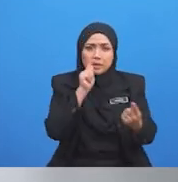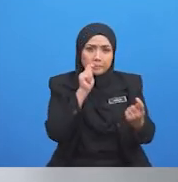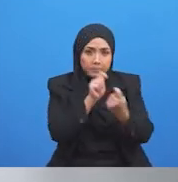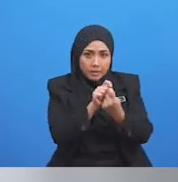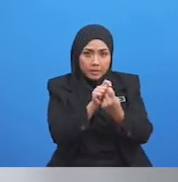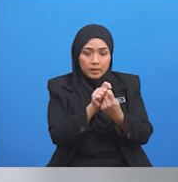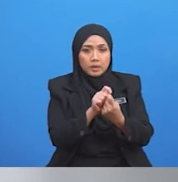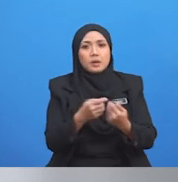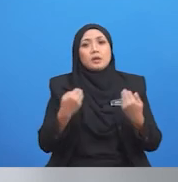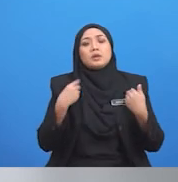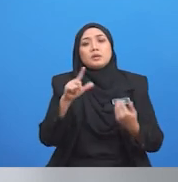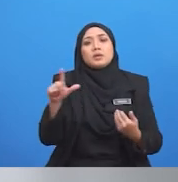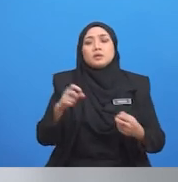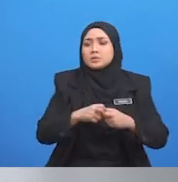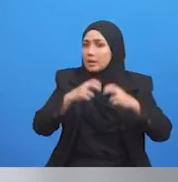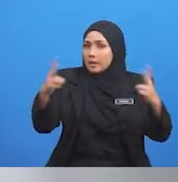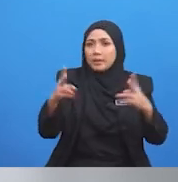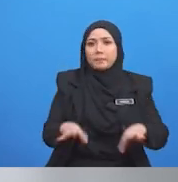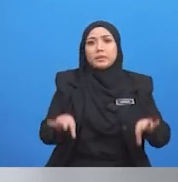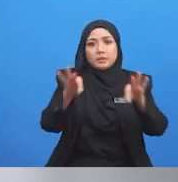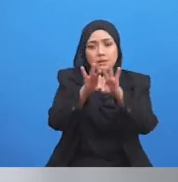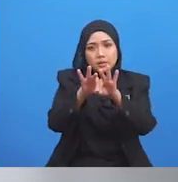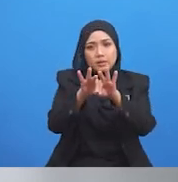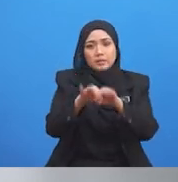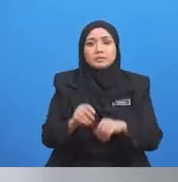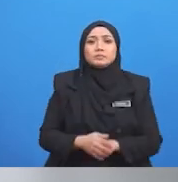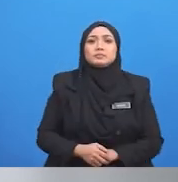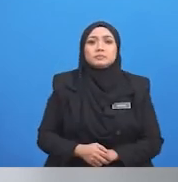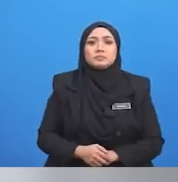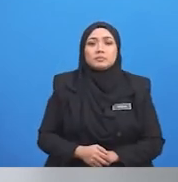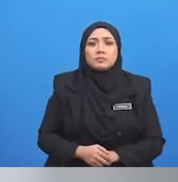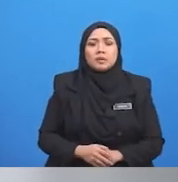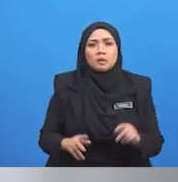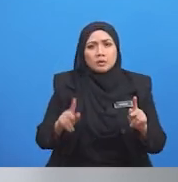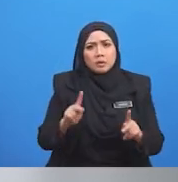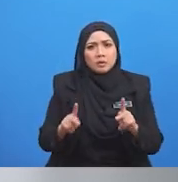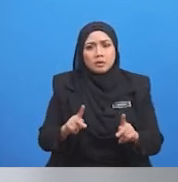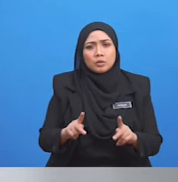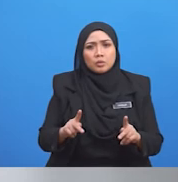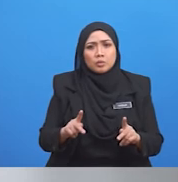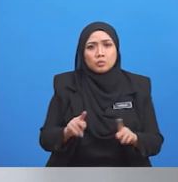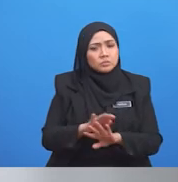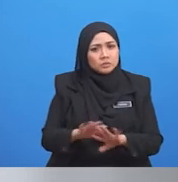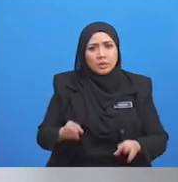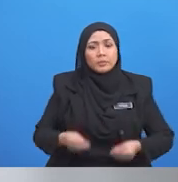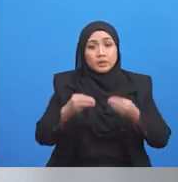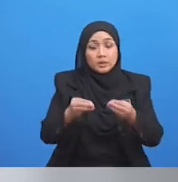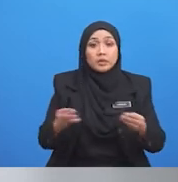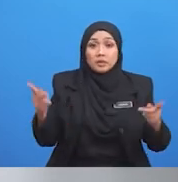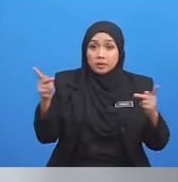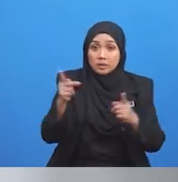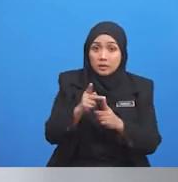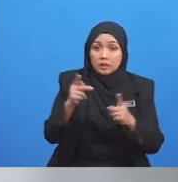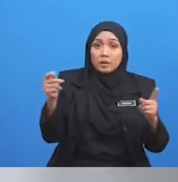tepat adalah amat penting. Tanpa kemampuan memberikan fakta dengan tepat di dalam